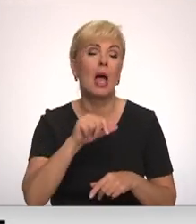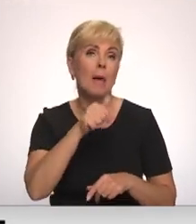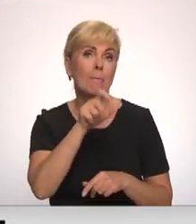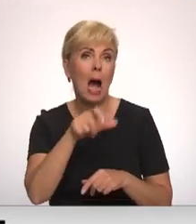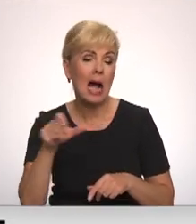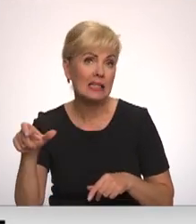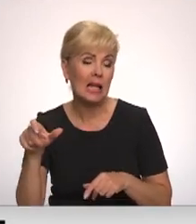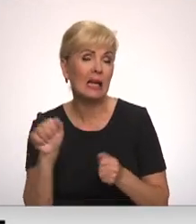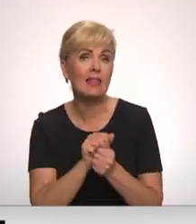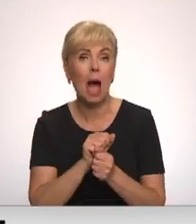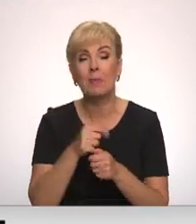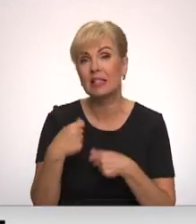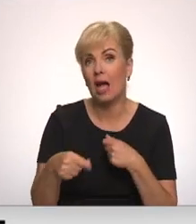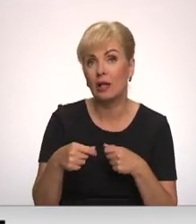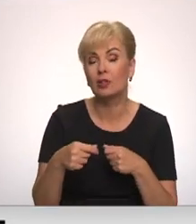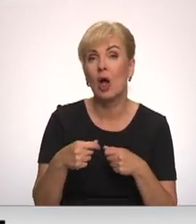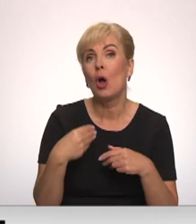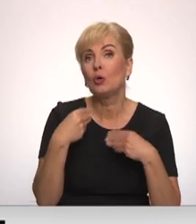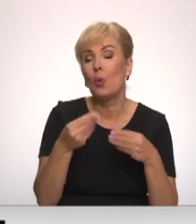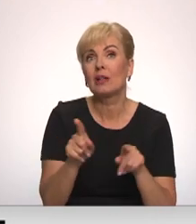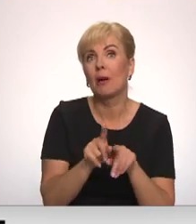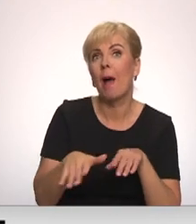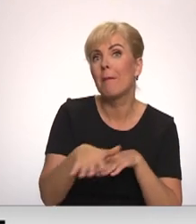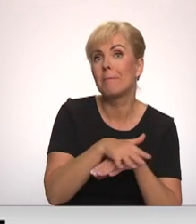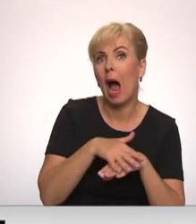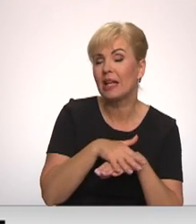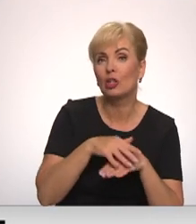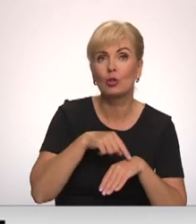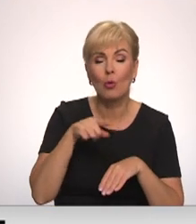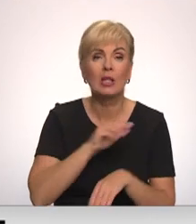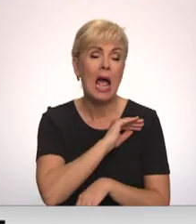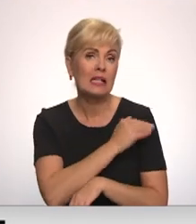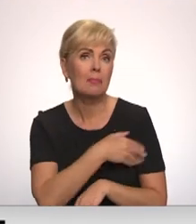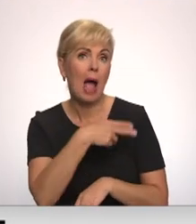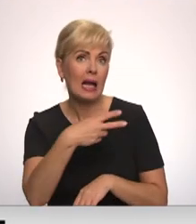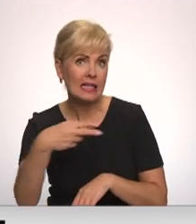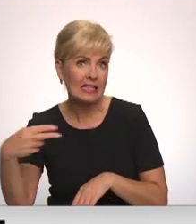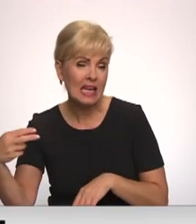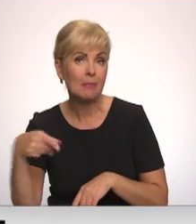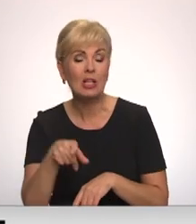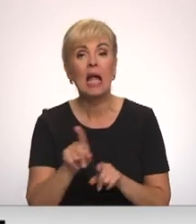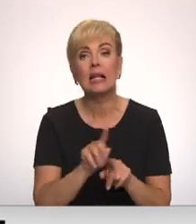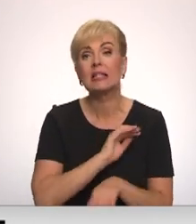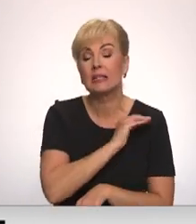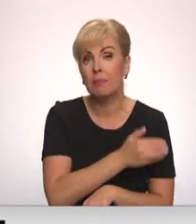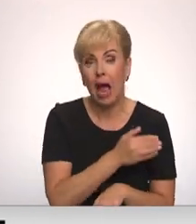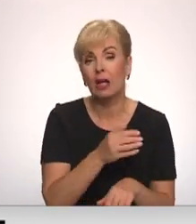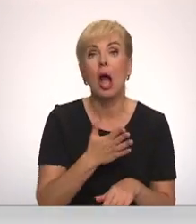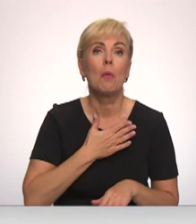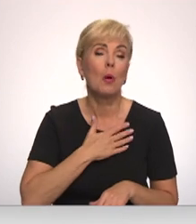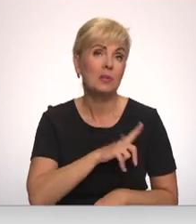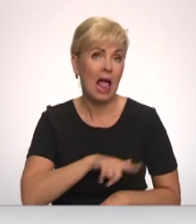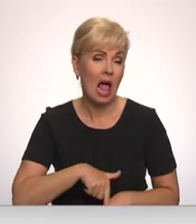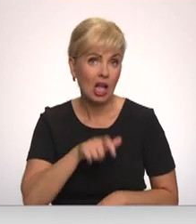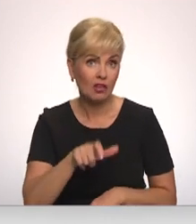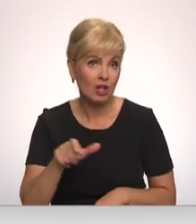dabas saspēle, kas šobrīd rada patiešām maģisku sajūtu. Šīs spēka zīmes, man liekas, tas arī ir tāds spēks, kas mums latviešiem ir